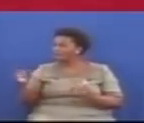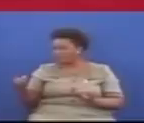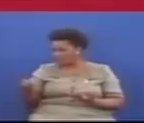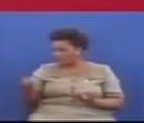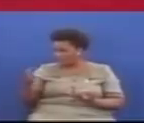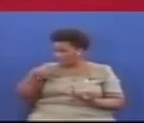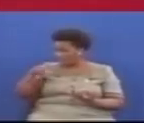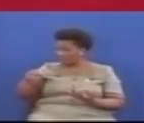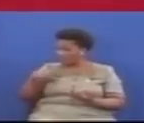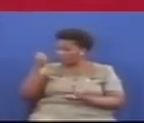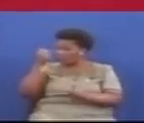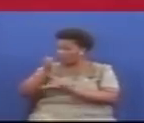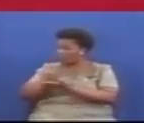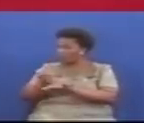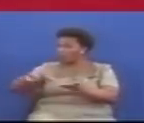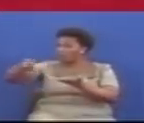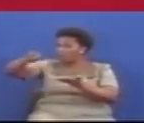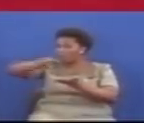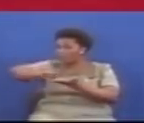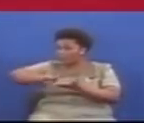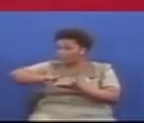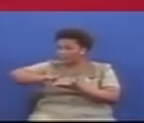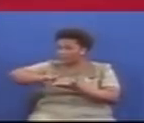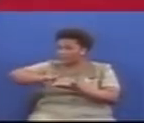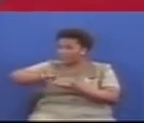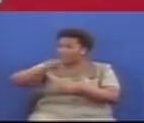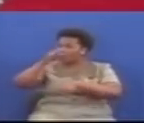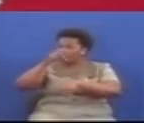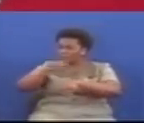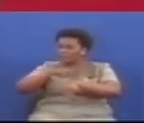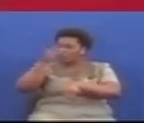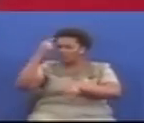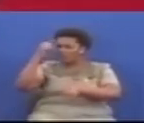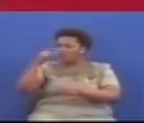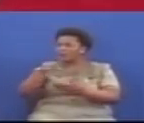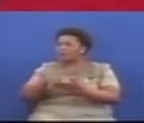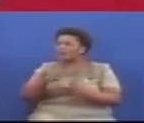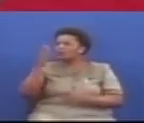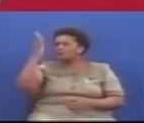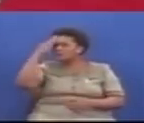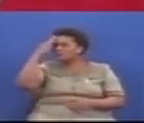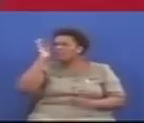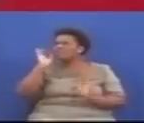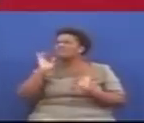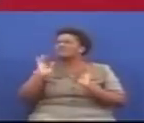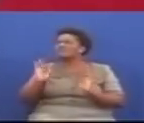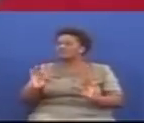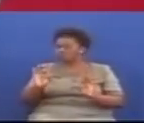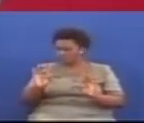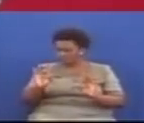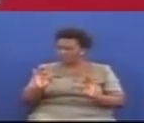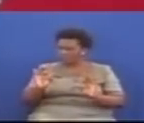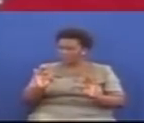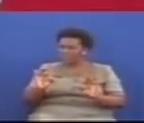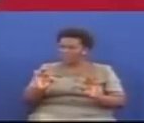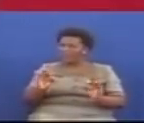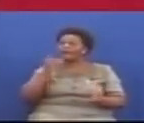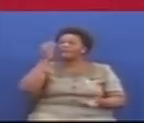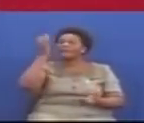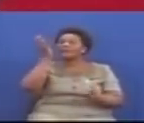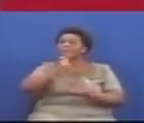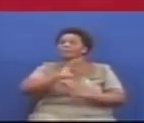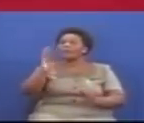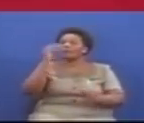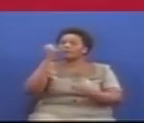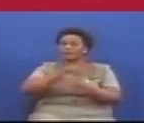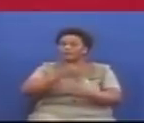ambao utawezesha kutekeleza mradi huu kwa wakati kulingana na utaalamu, kulingana na taratibu. Na kwa vile